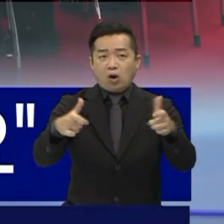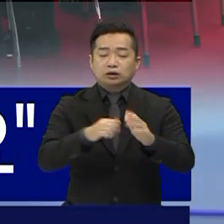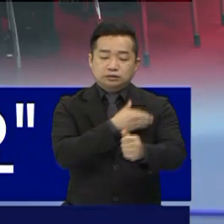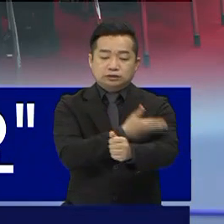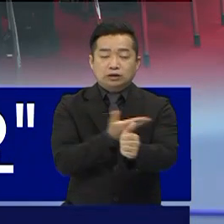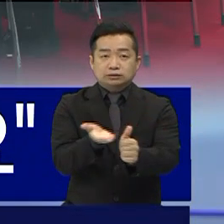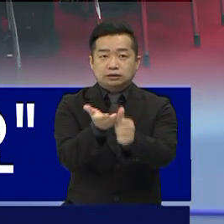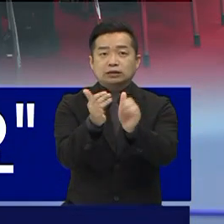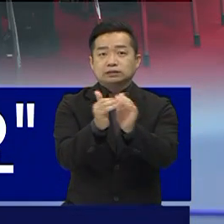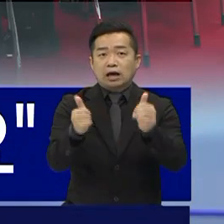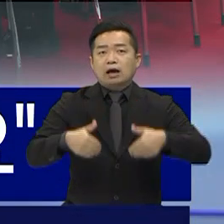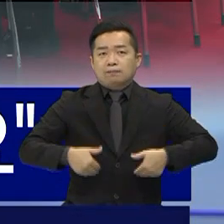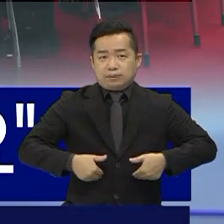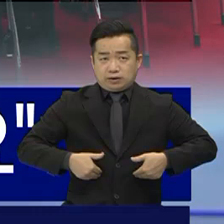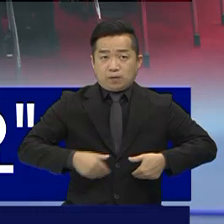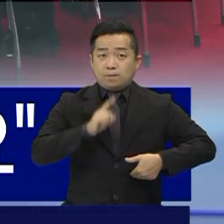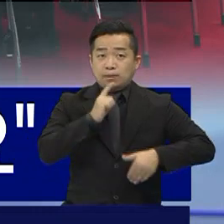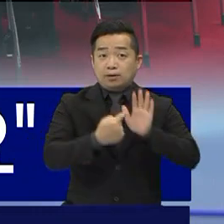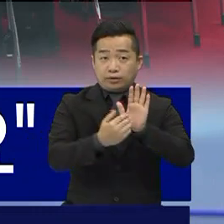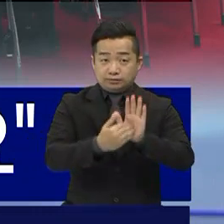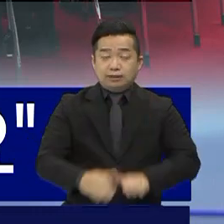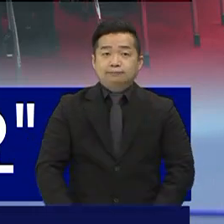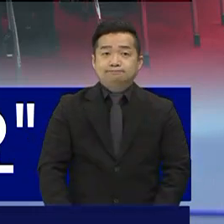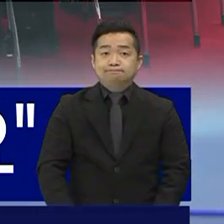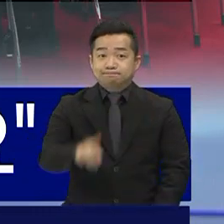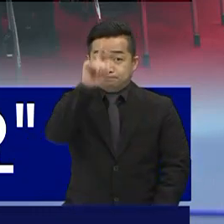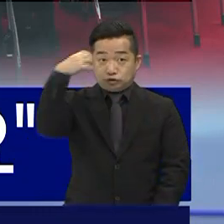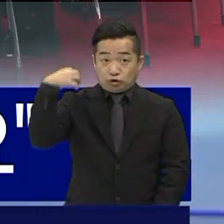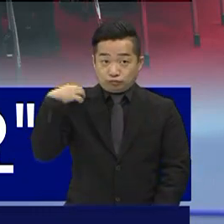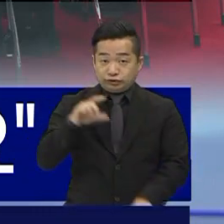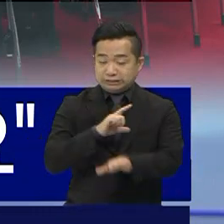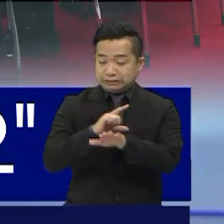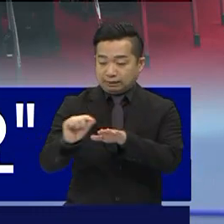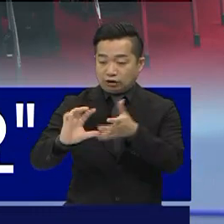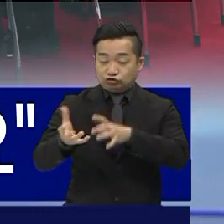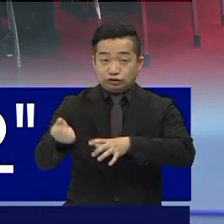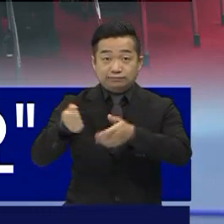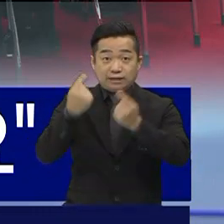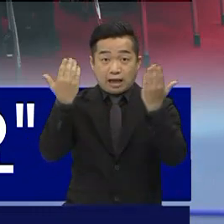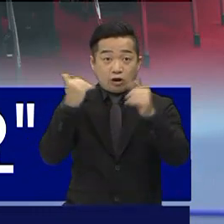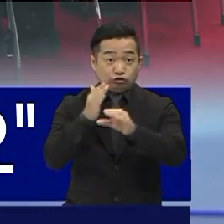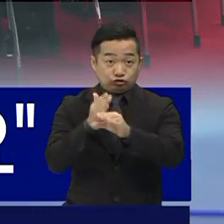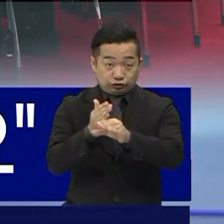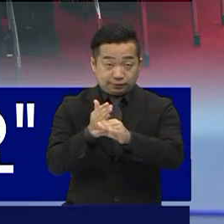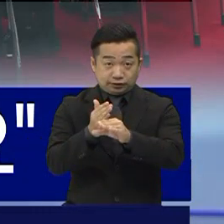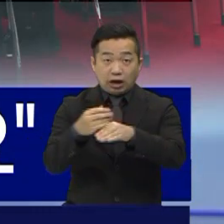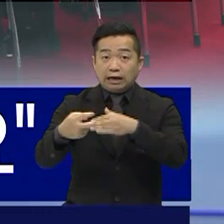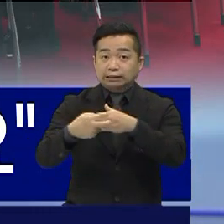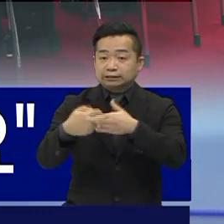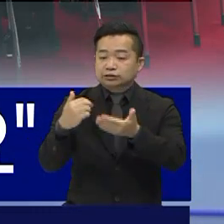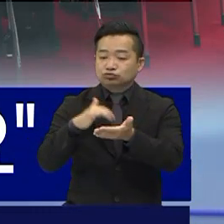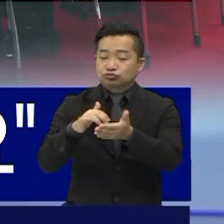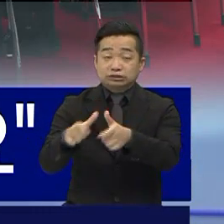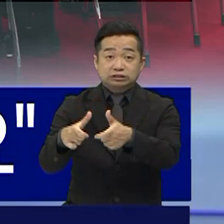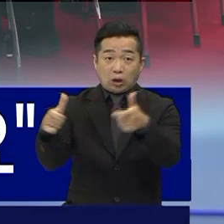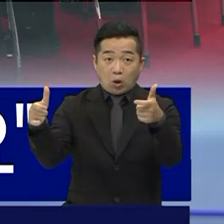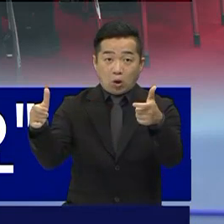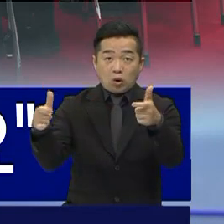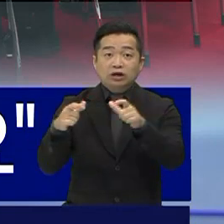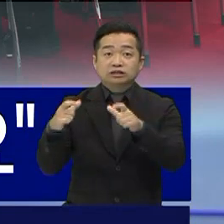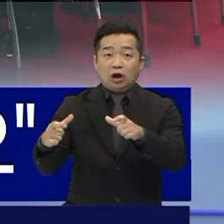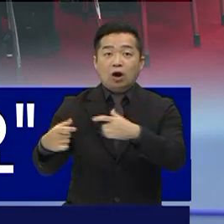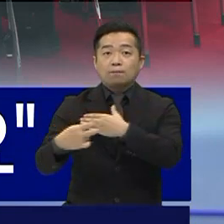인재 양성이 필요 조건이라고 강조했습니다. 정부는 지방 국립대를 중심으로 의대 정원을 늘리고 지역